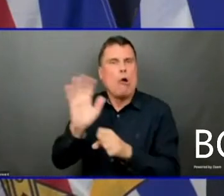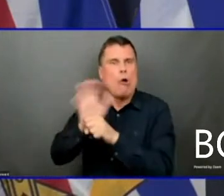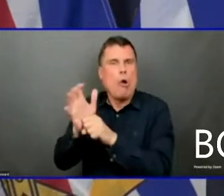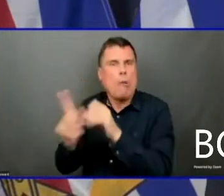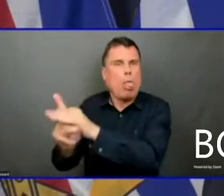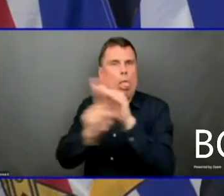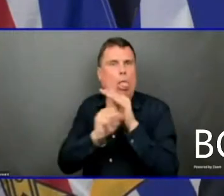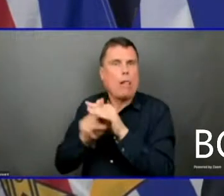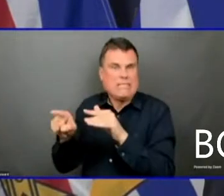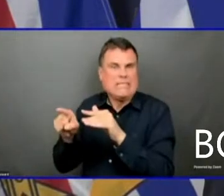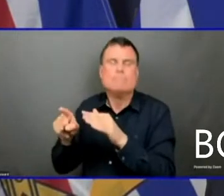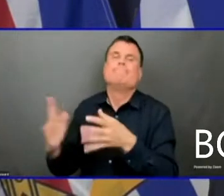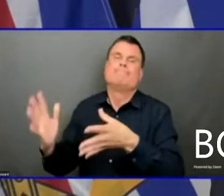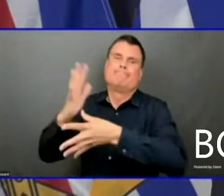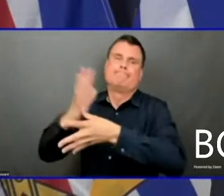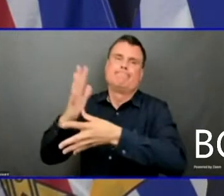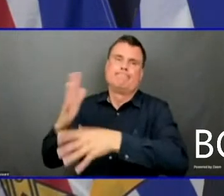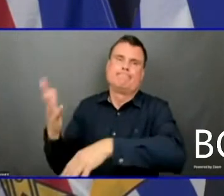打了。